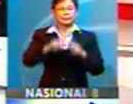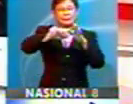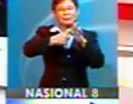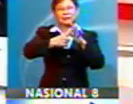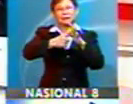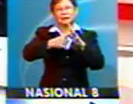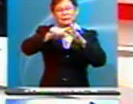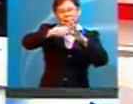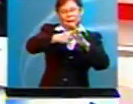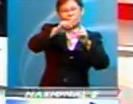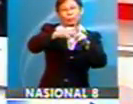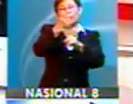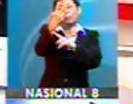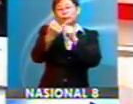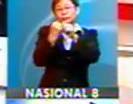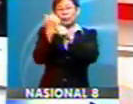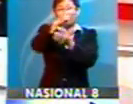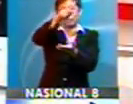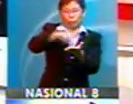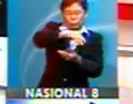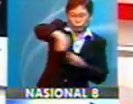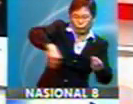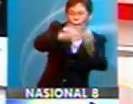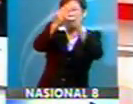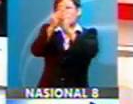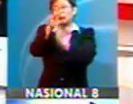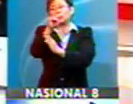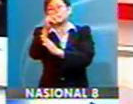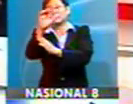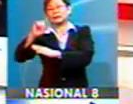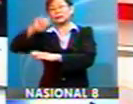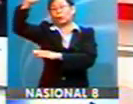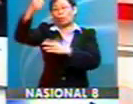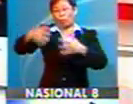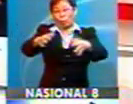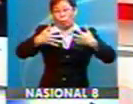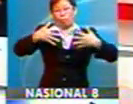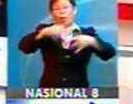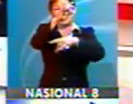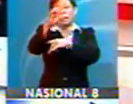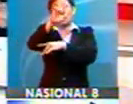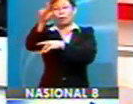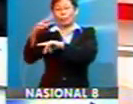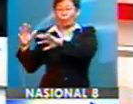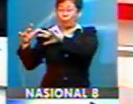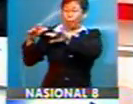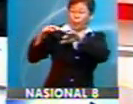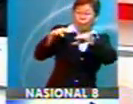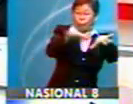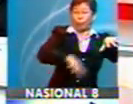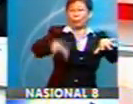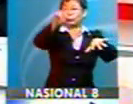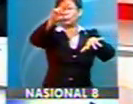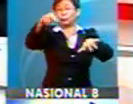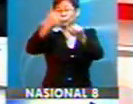Sejak beroperasi pada Disember tahun lalu, Pusat Transformasi Bandar UTC Sabah telah menerima hampir 800,000 pengunjung dengan purata